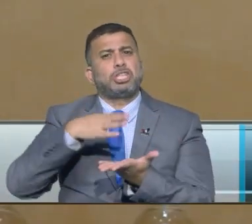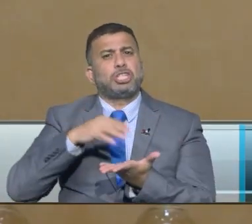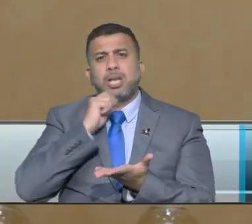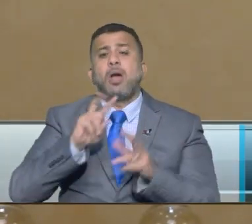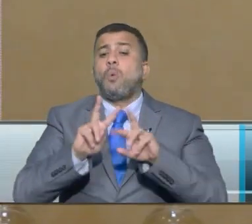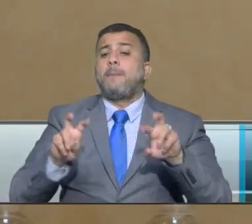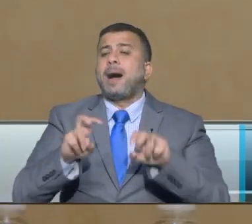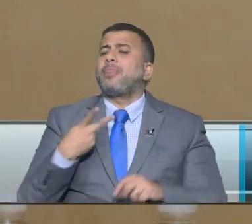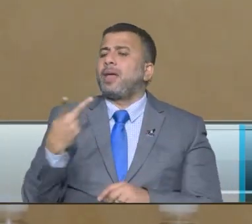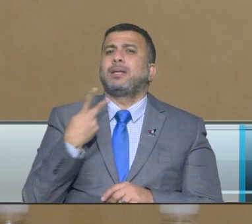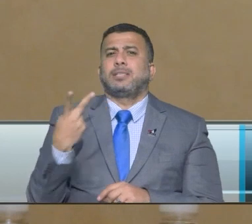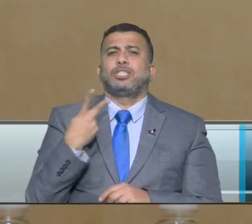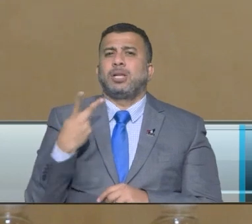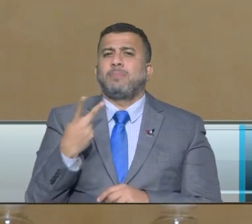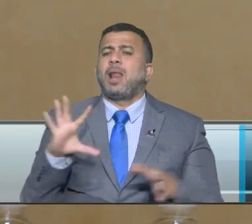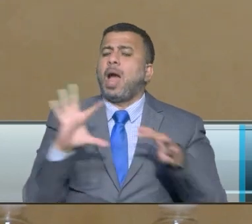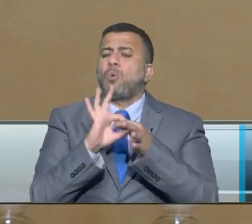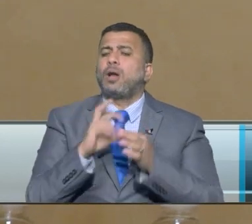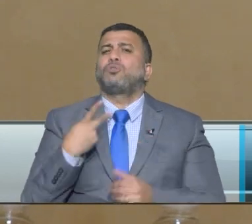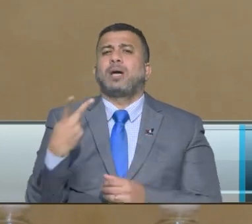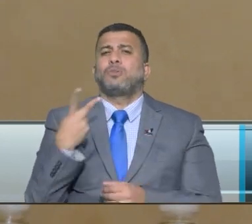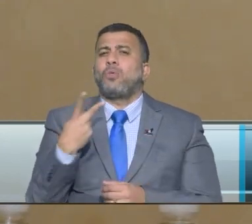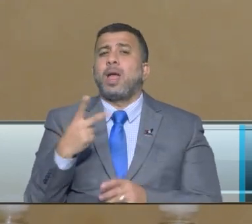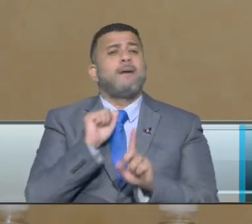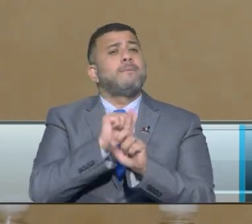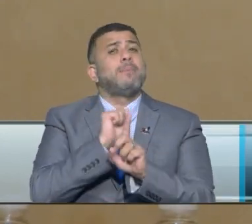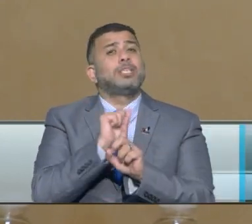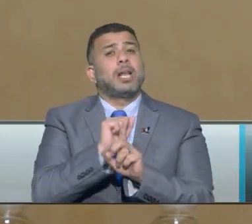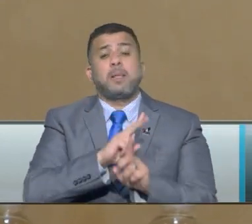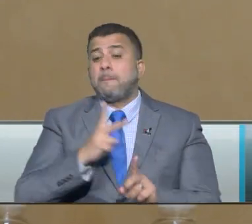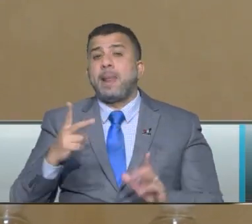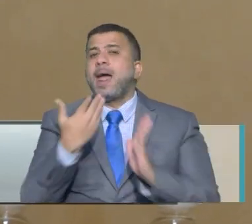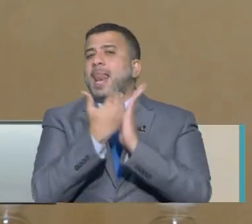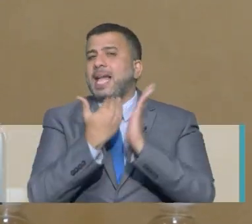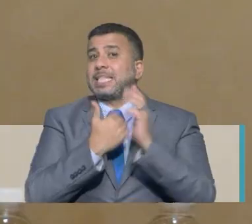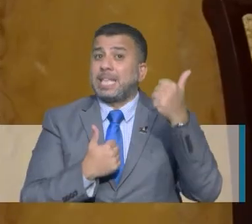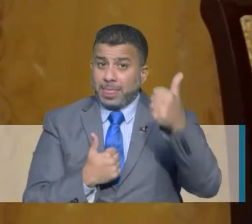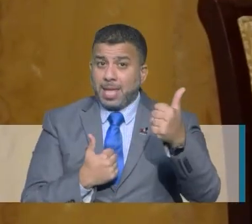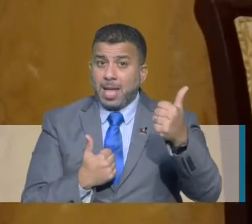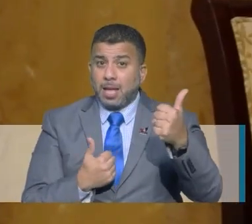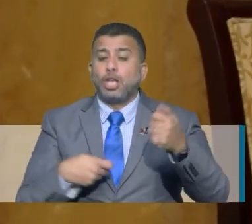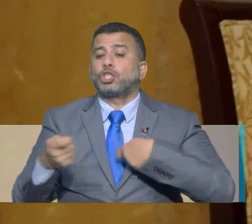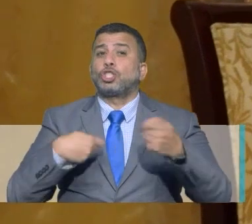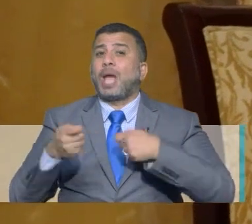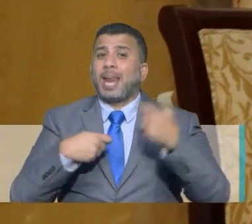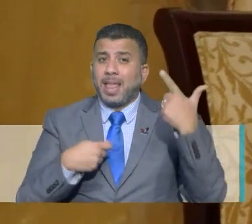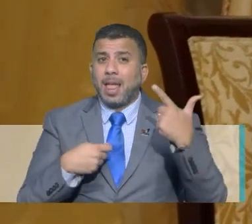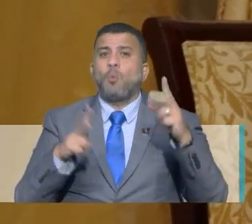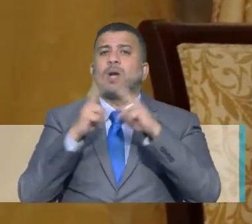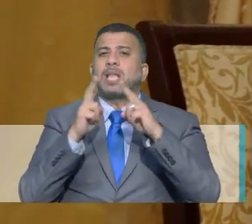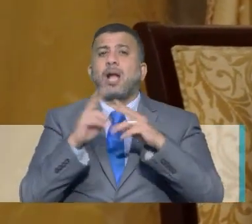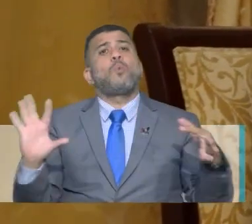الاستراتيجيه وقد بحث الجانبان اوجه التعاون الثنائي في المجالات كافه ومنها الاقتصاديه